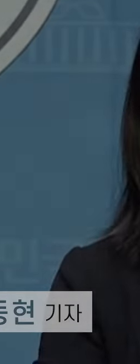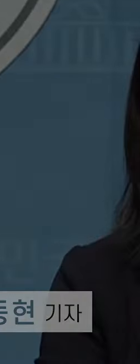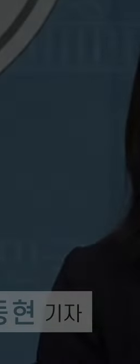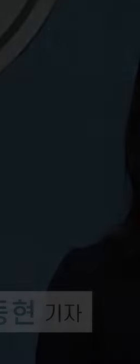이상입니다